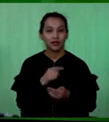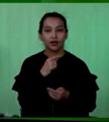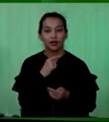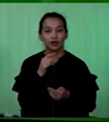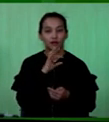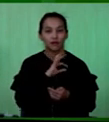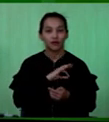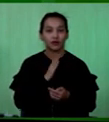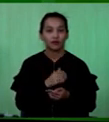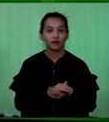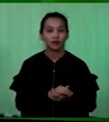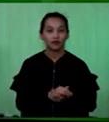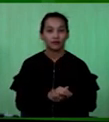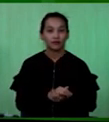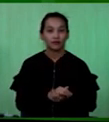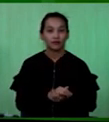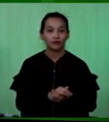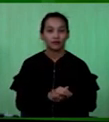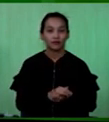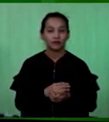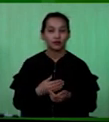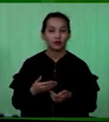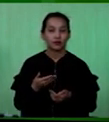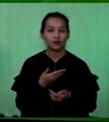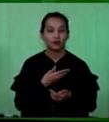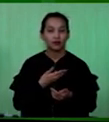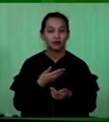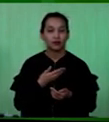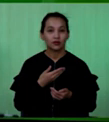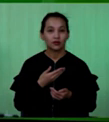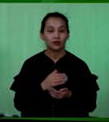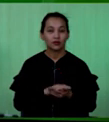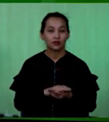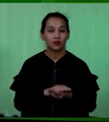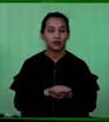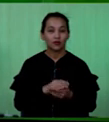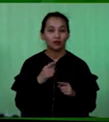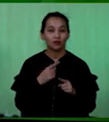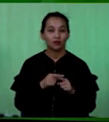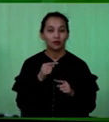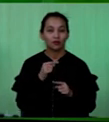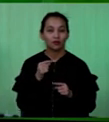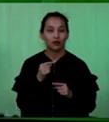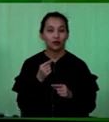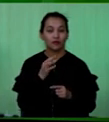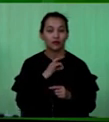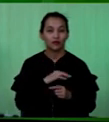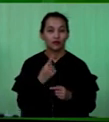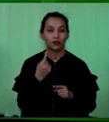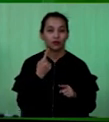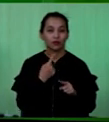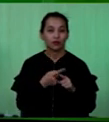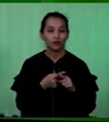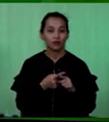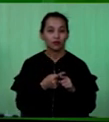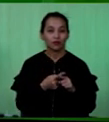Ayirish amalidan. Demak, bizda quyidagi amallar qo'yildi. Birinchi qo'shish amali,